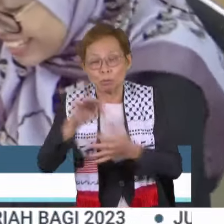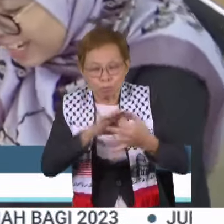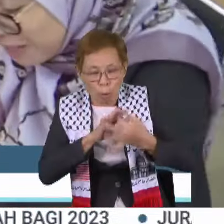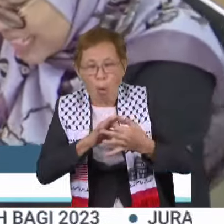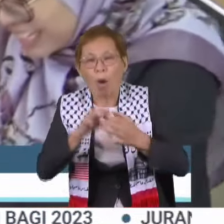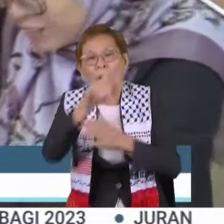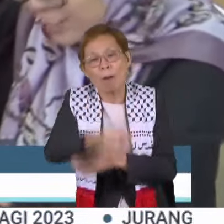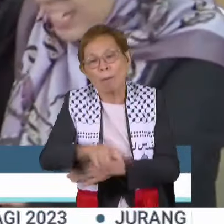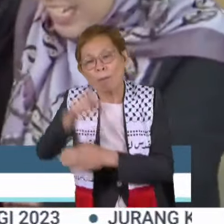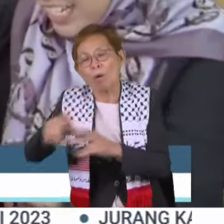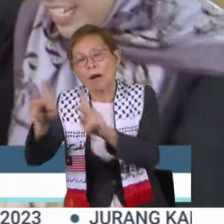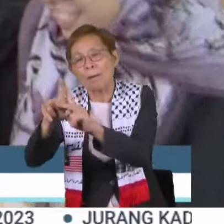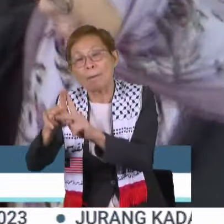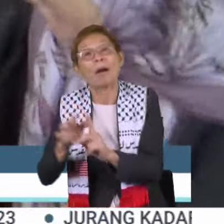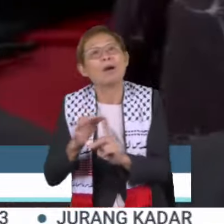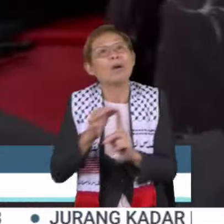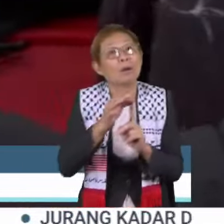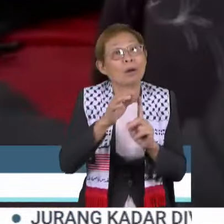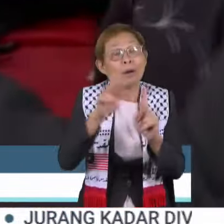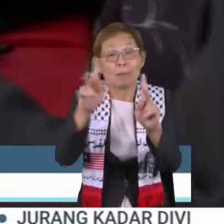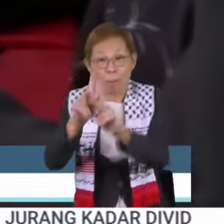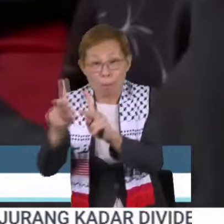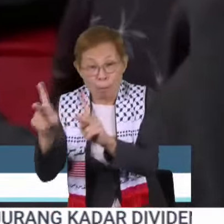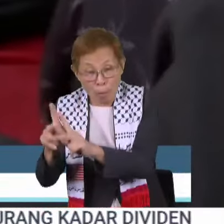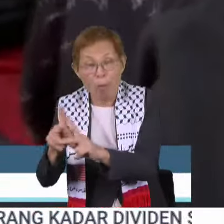Bandar khususnya warga emas